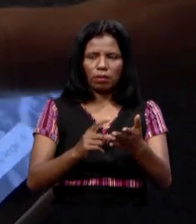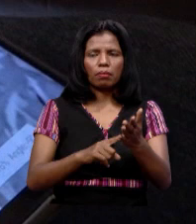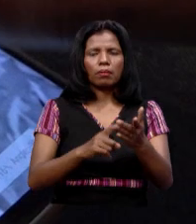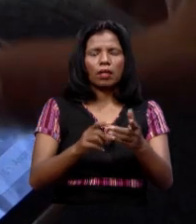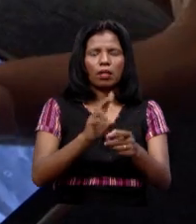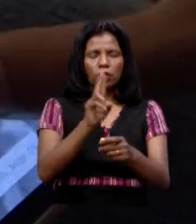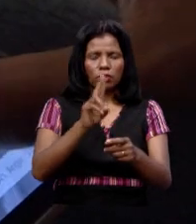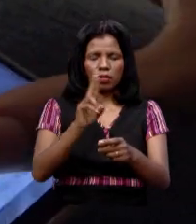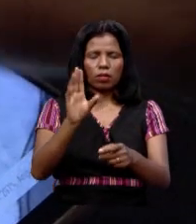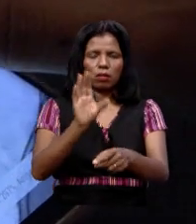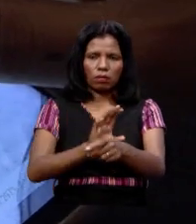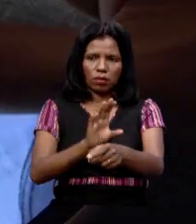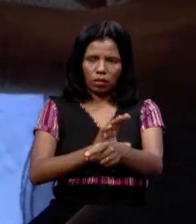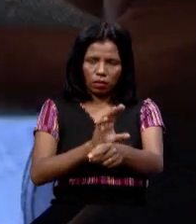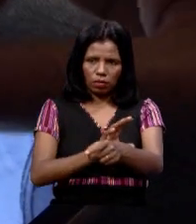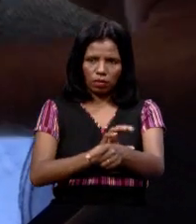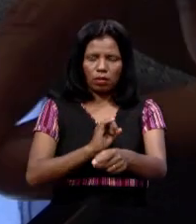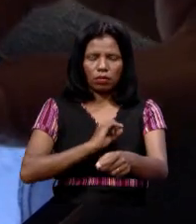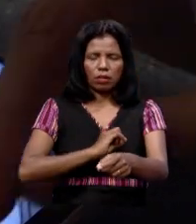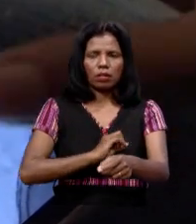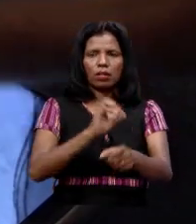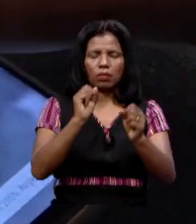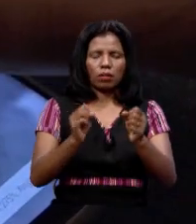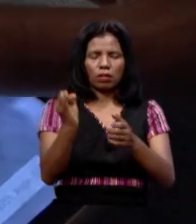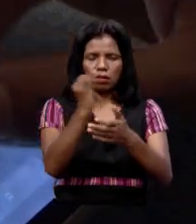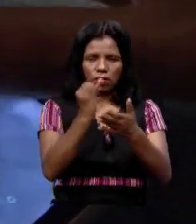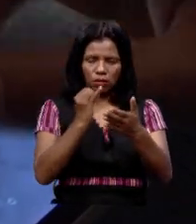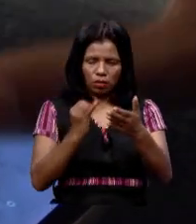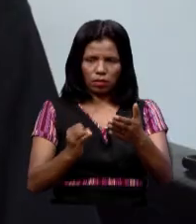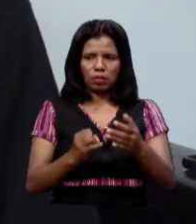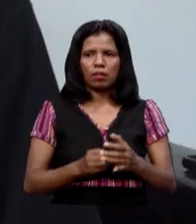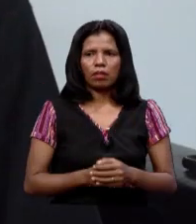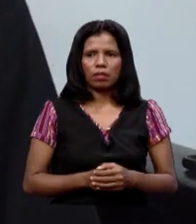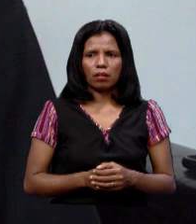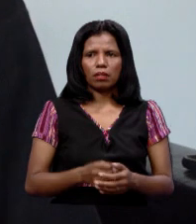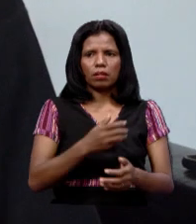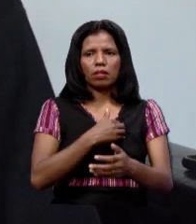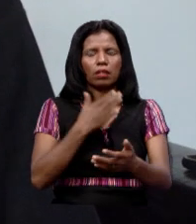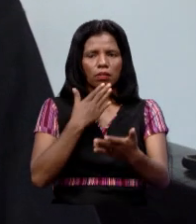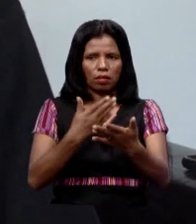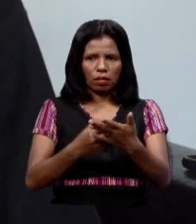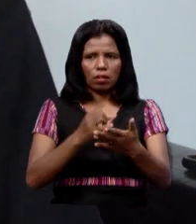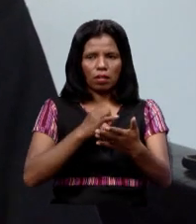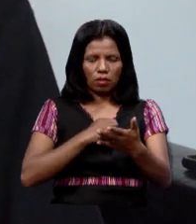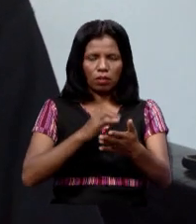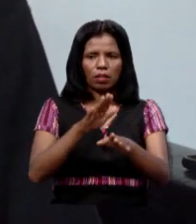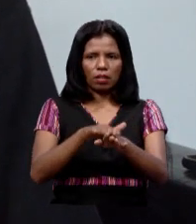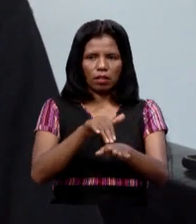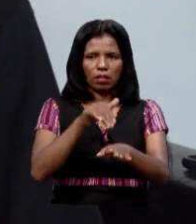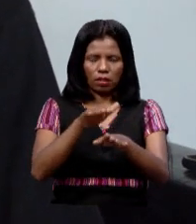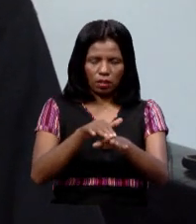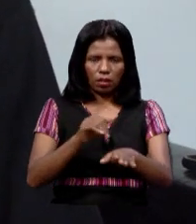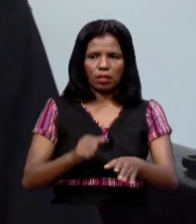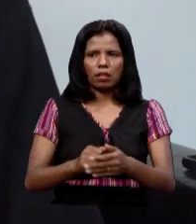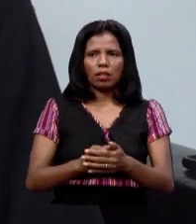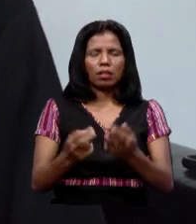komputador aku kok ujan laptop ne kok ko design itu cuma nia nia sida dia klien ne bahwa kok ko nenek ne mas hasil resultado